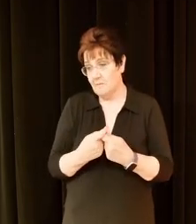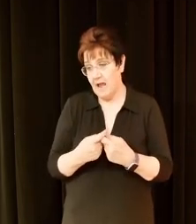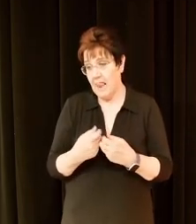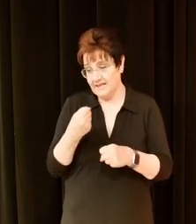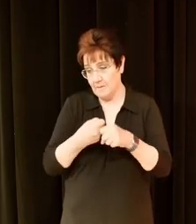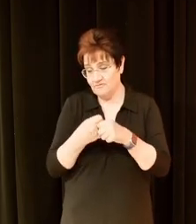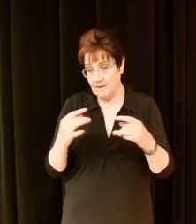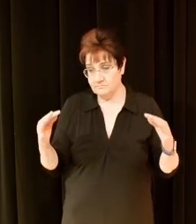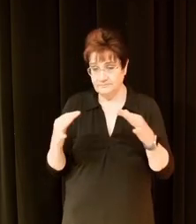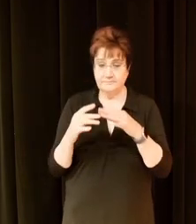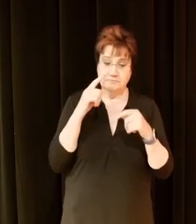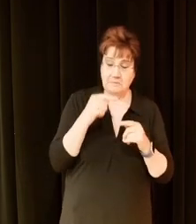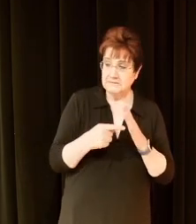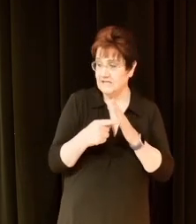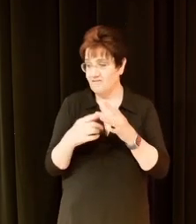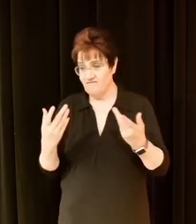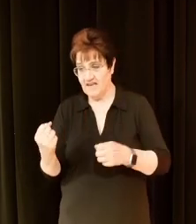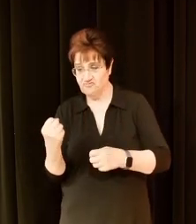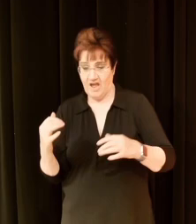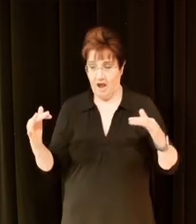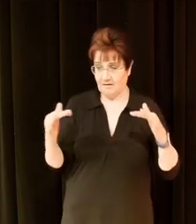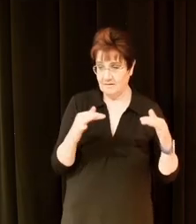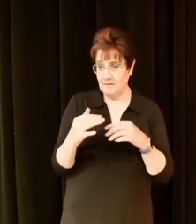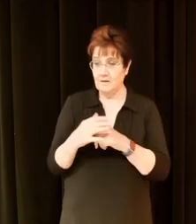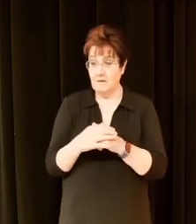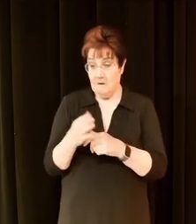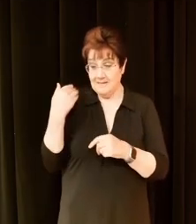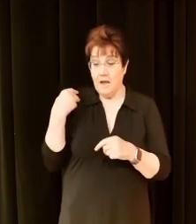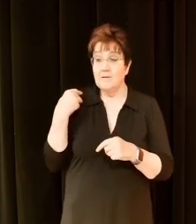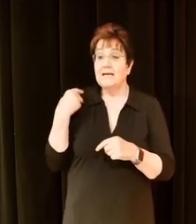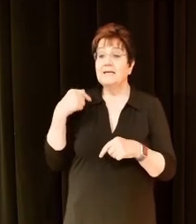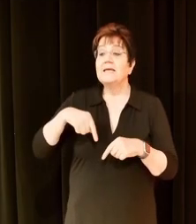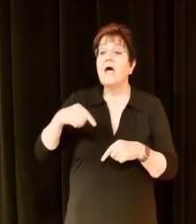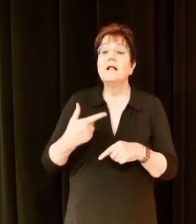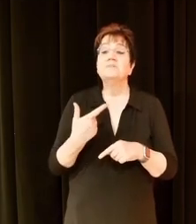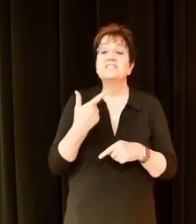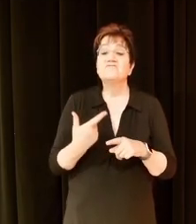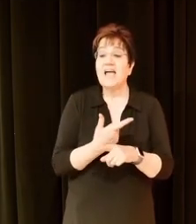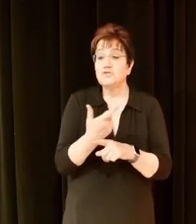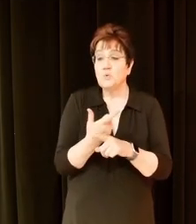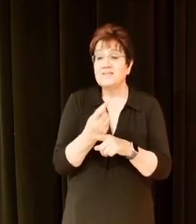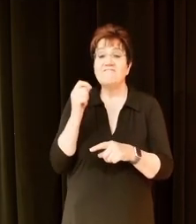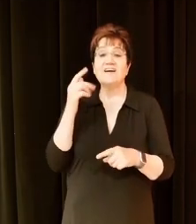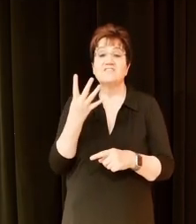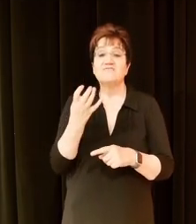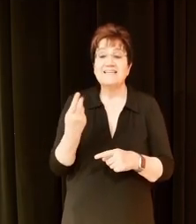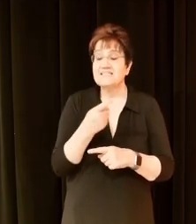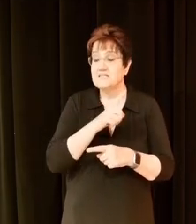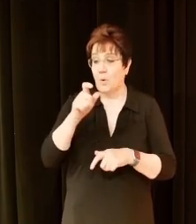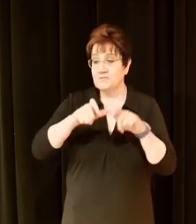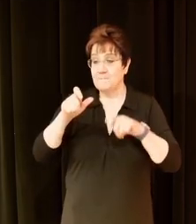behaupten, wie stark sie sind in dieser Form. Und da sind in der Kürze der Zeit von 2 Stunden sind fast 40.000 Menschen